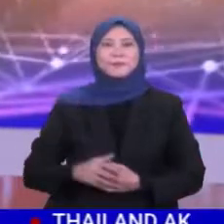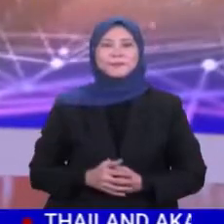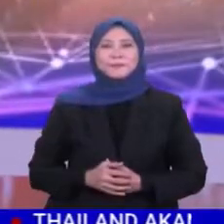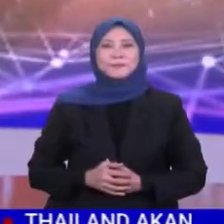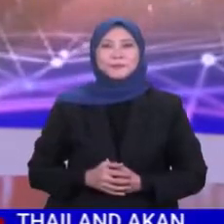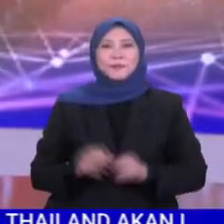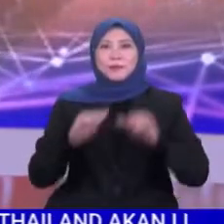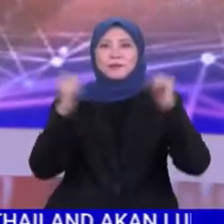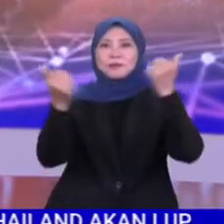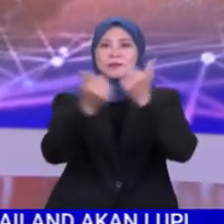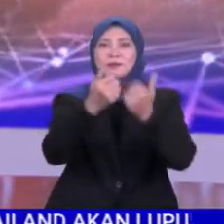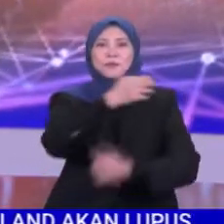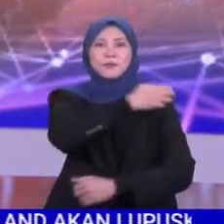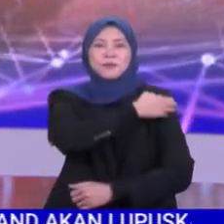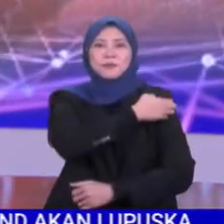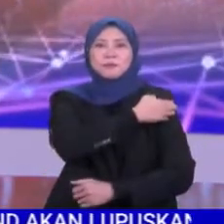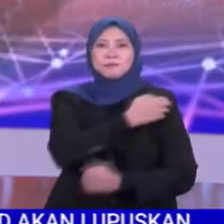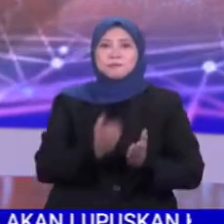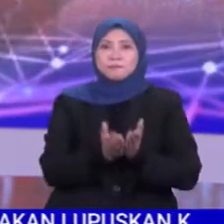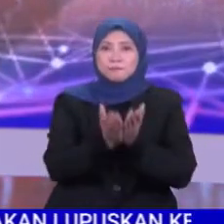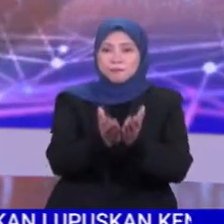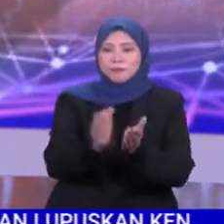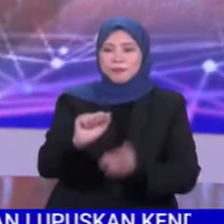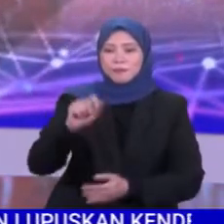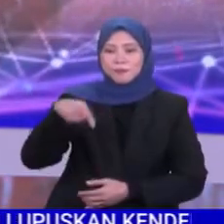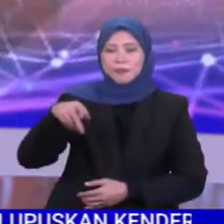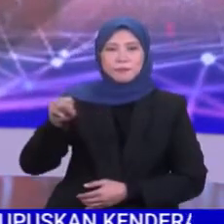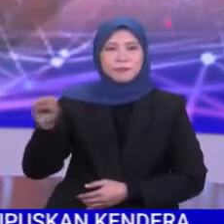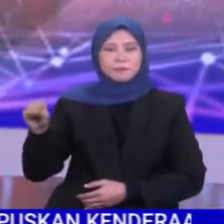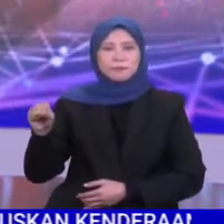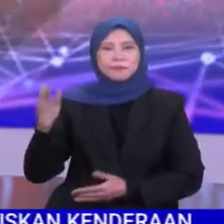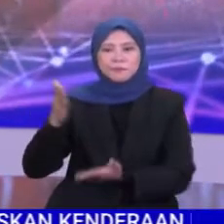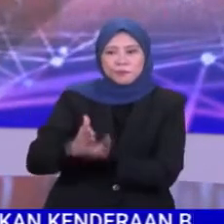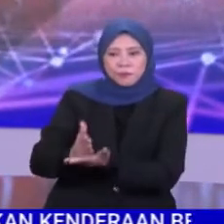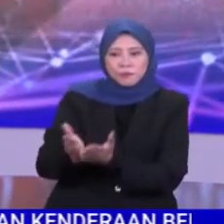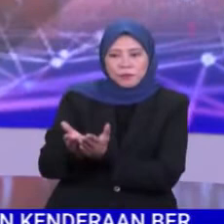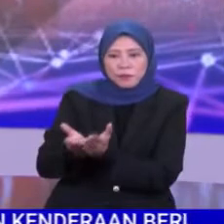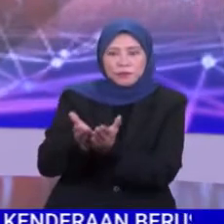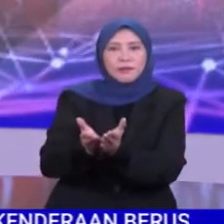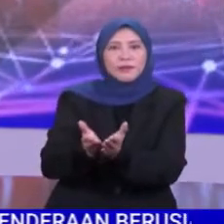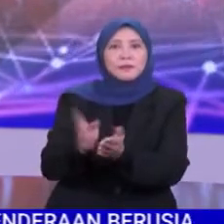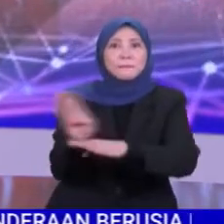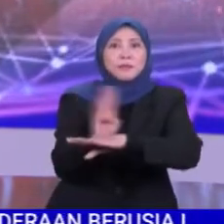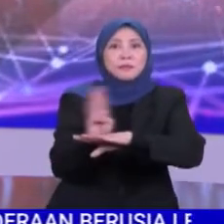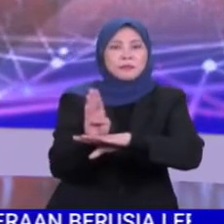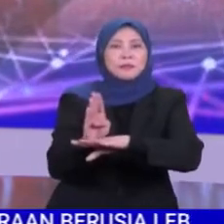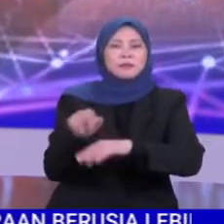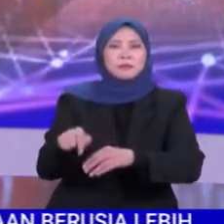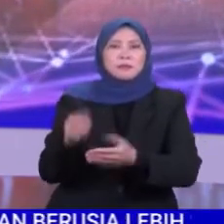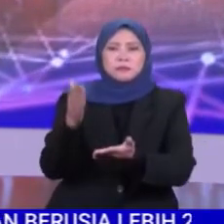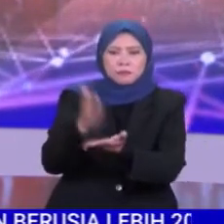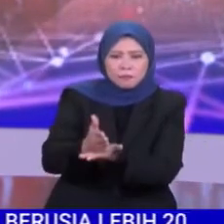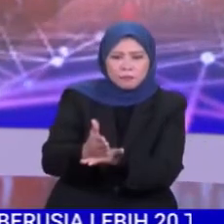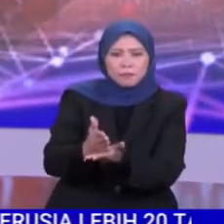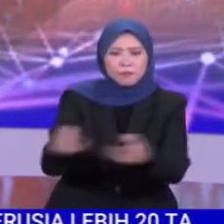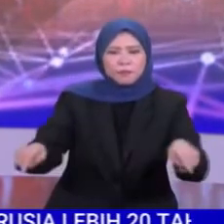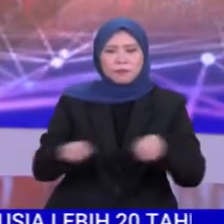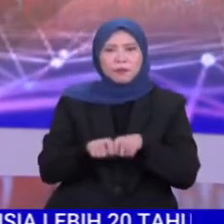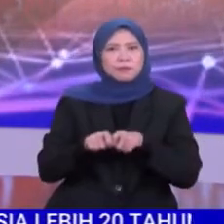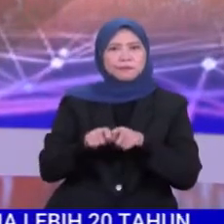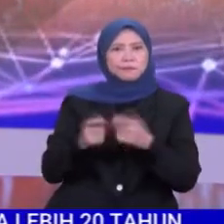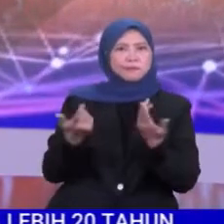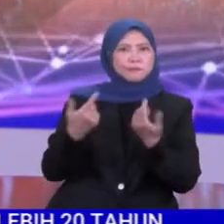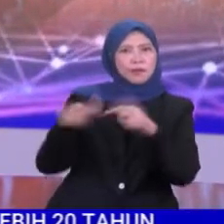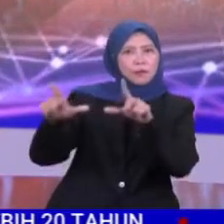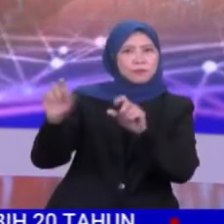Hai agency itu kekuasaan Maritime Nation EDM telah menahan sebuah kapal kargo disaki bersahutan peka benaran dipakai